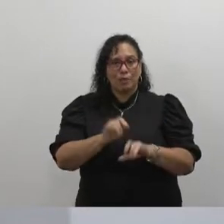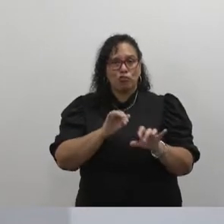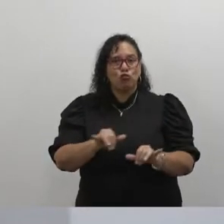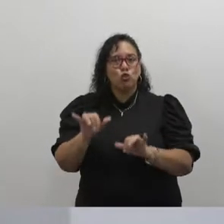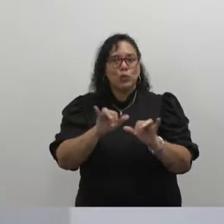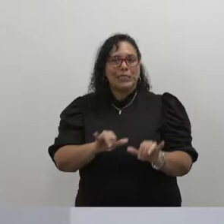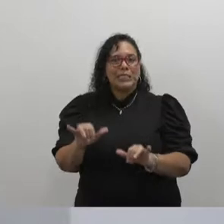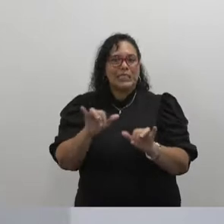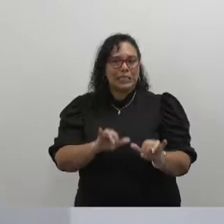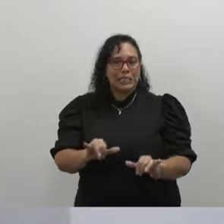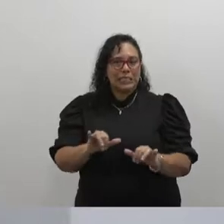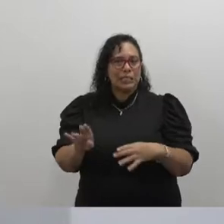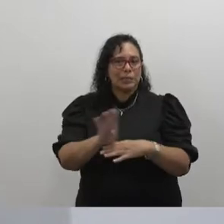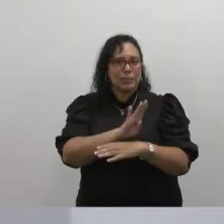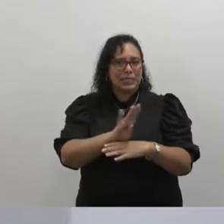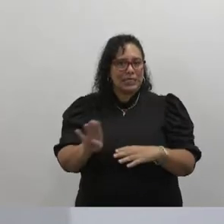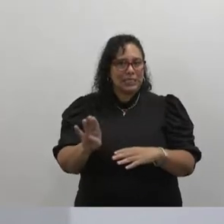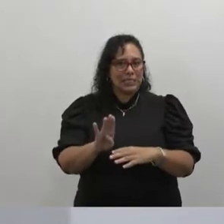Nông cả này bị chán